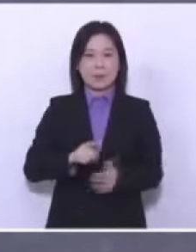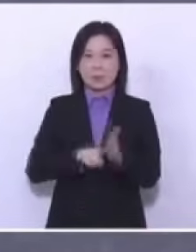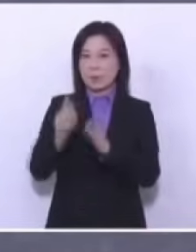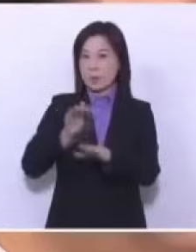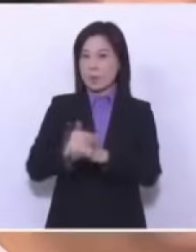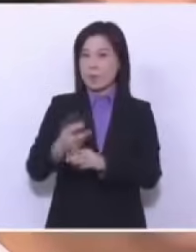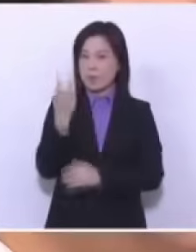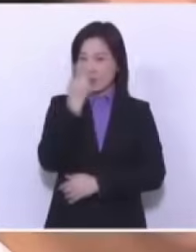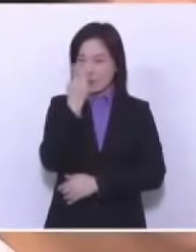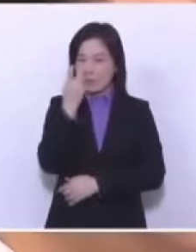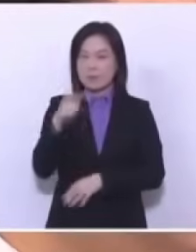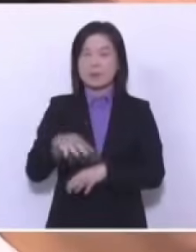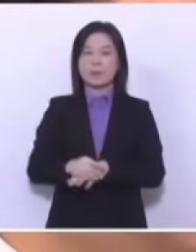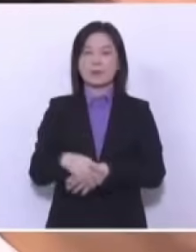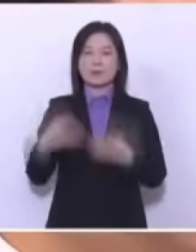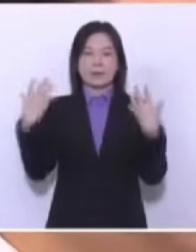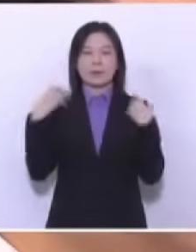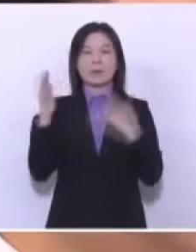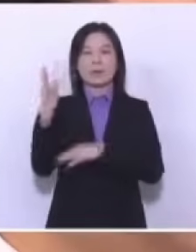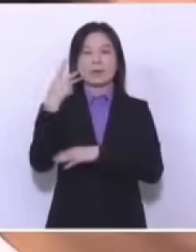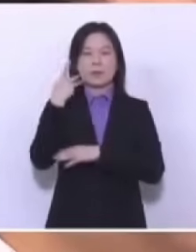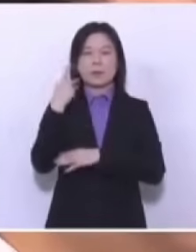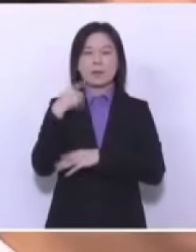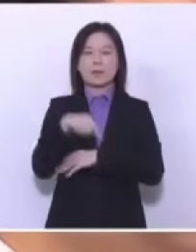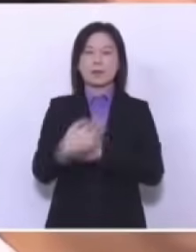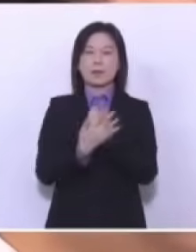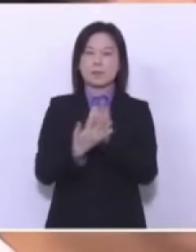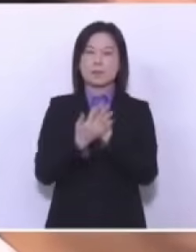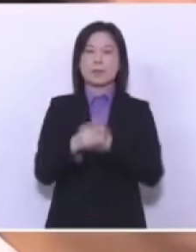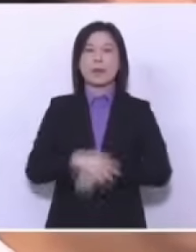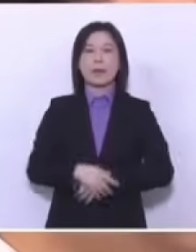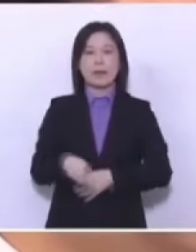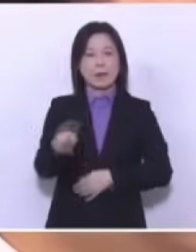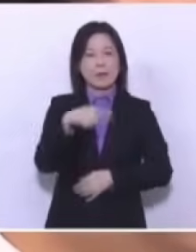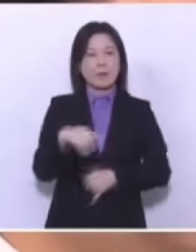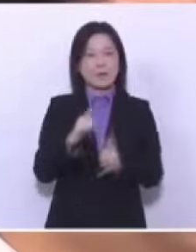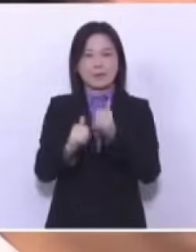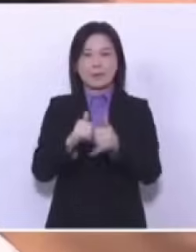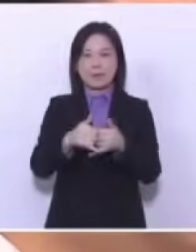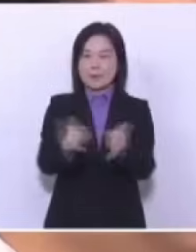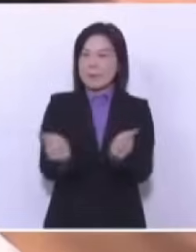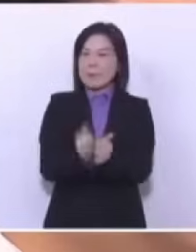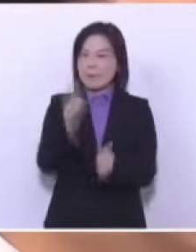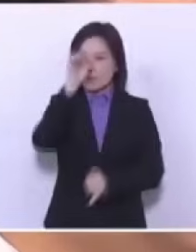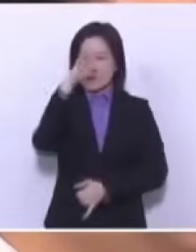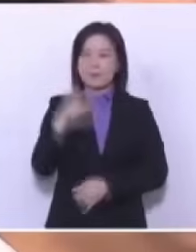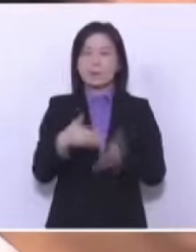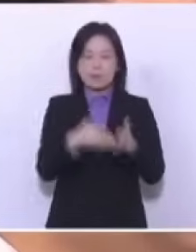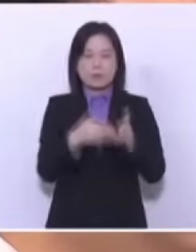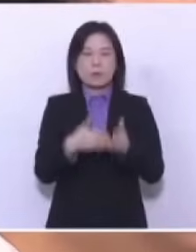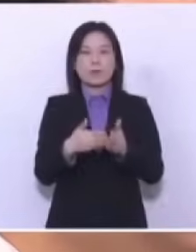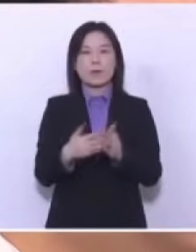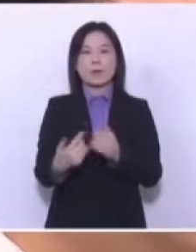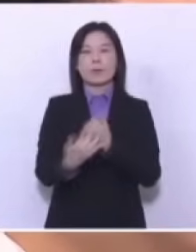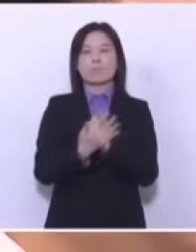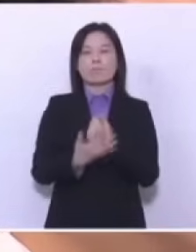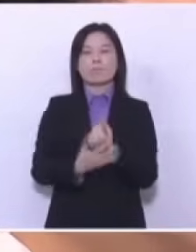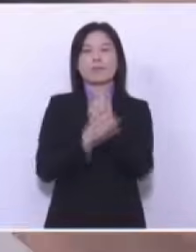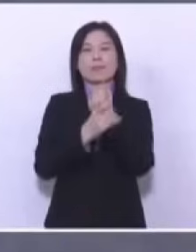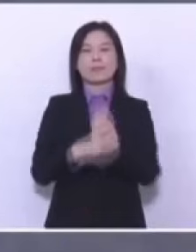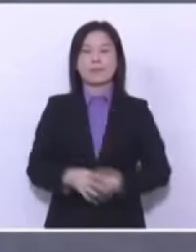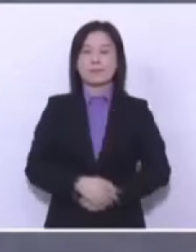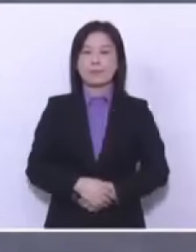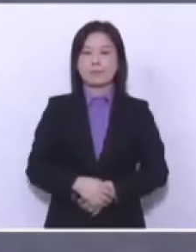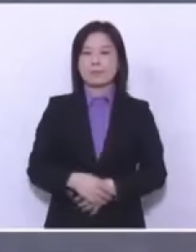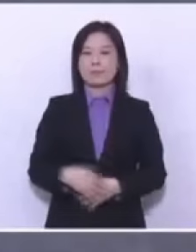责任政治的基础，你们是台湾民众党最重要的政治动力。过去